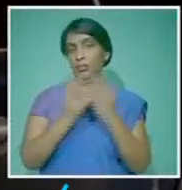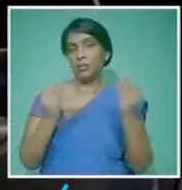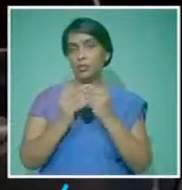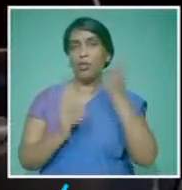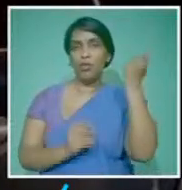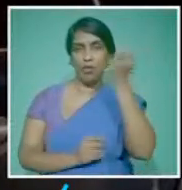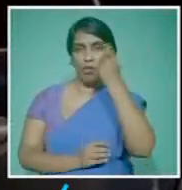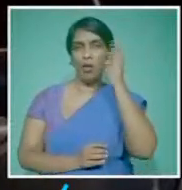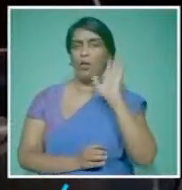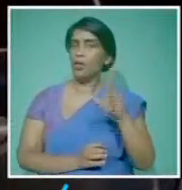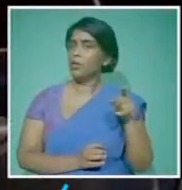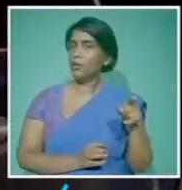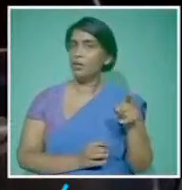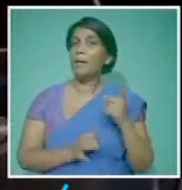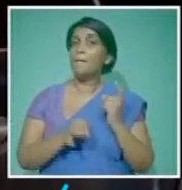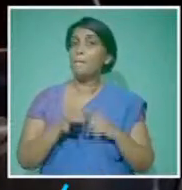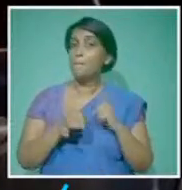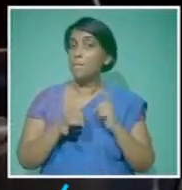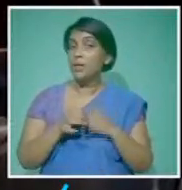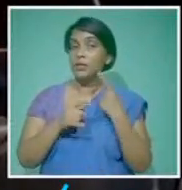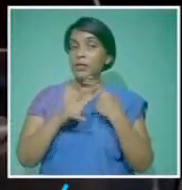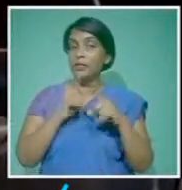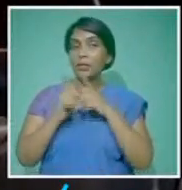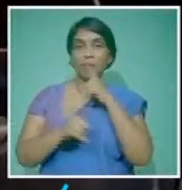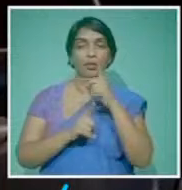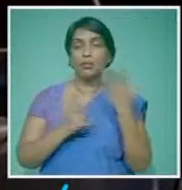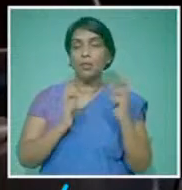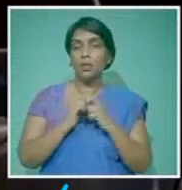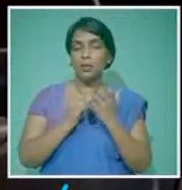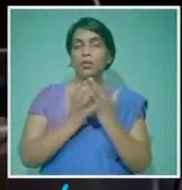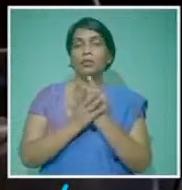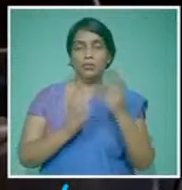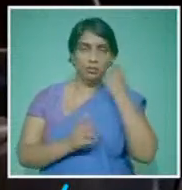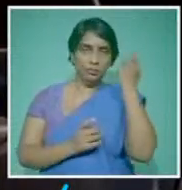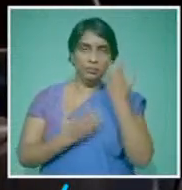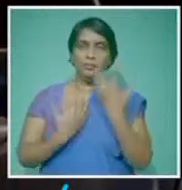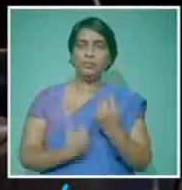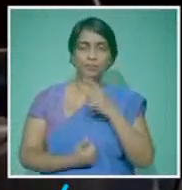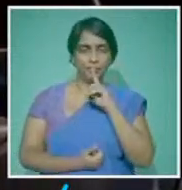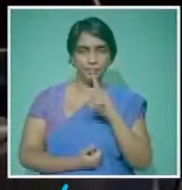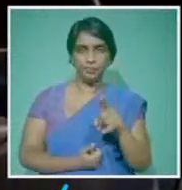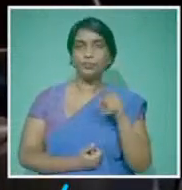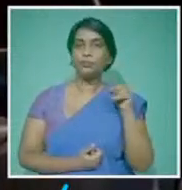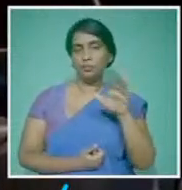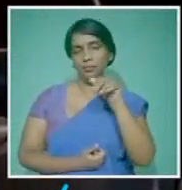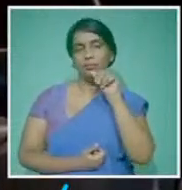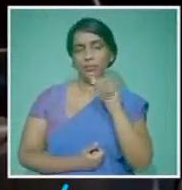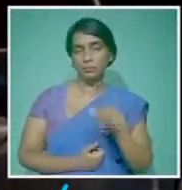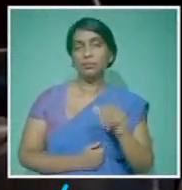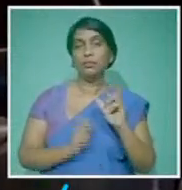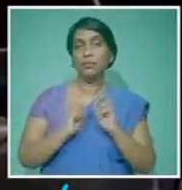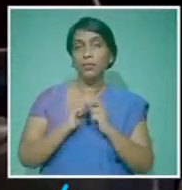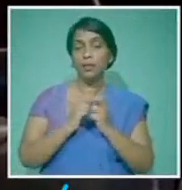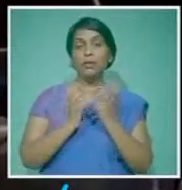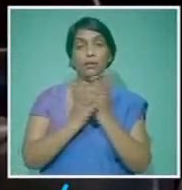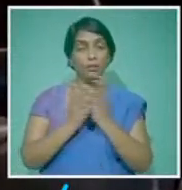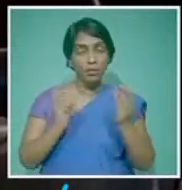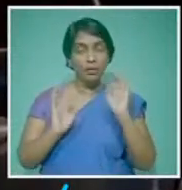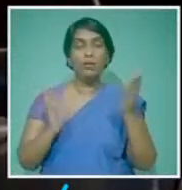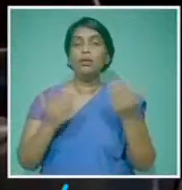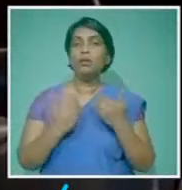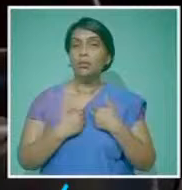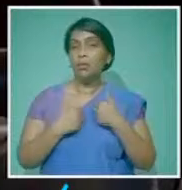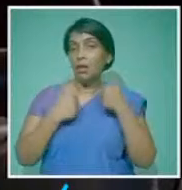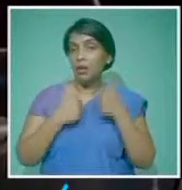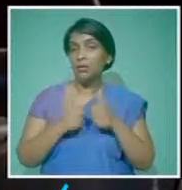කියලා ප්‍රශ්න ගැන විතරක් කතා කරලා බෑ විසඳුම් හොයන එක අවශ්‍යයි කියන එක ඒක ඇත්ත නමුත් විසඳුම් හොයන්න නම් අපි